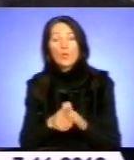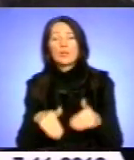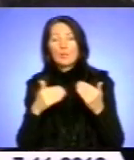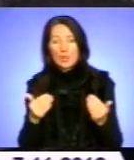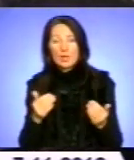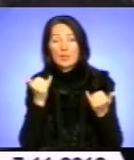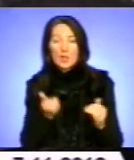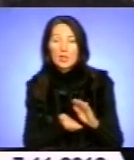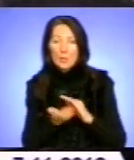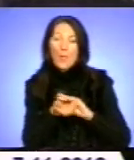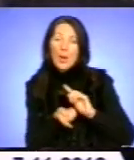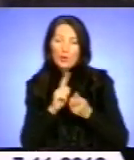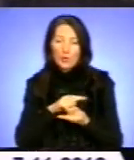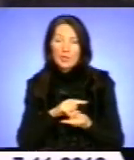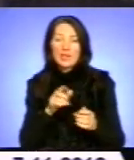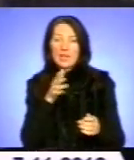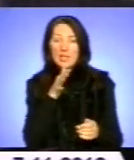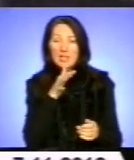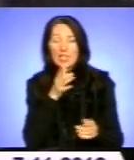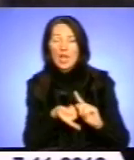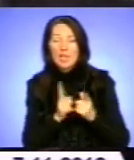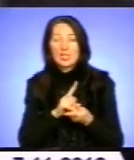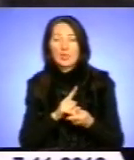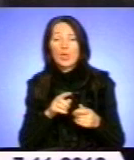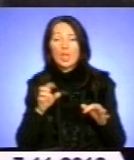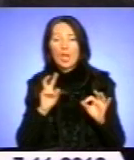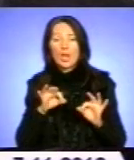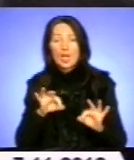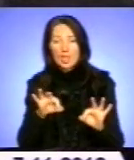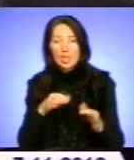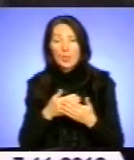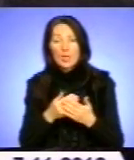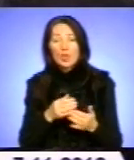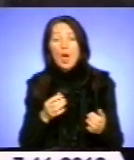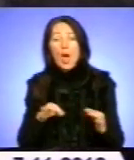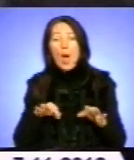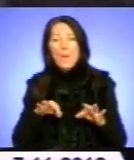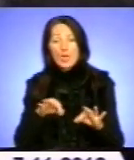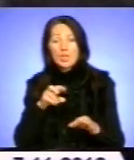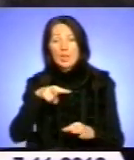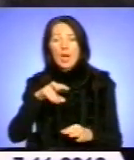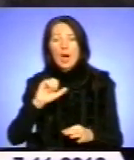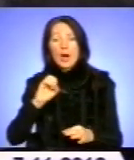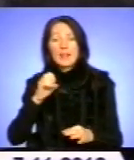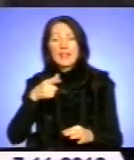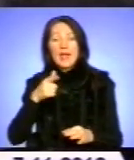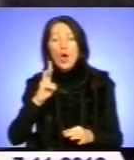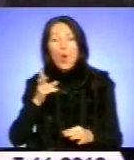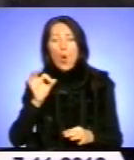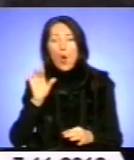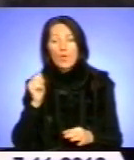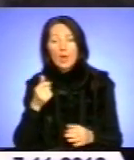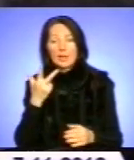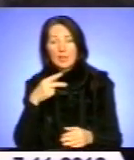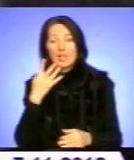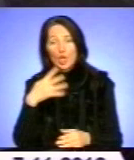перевзуваються. Час перевзування на нашому сервісі приблизно машини легкової становить 30 хвилин,